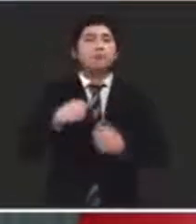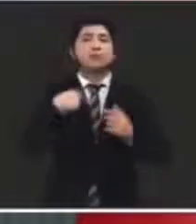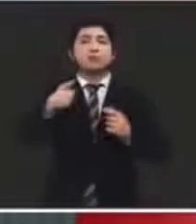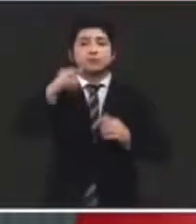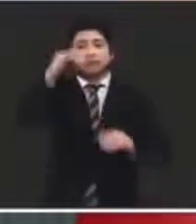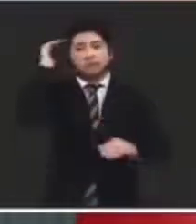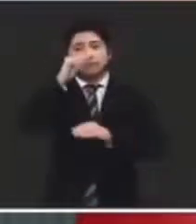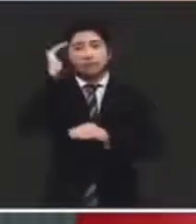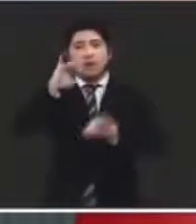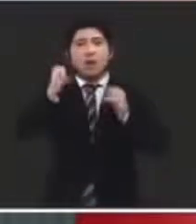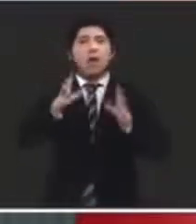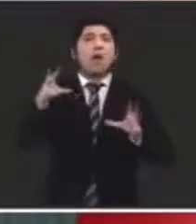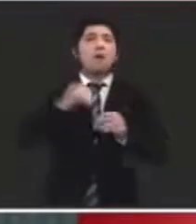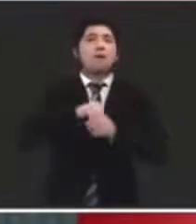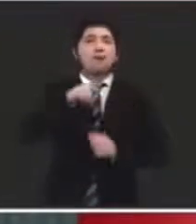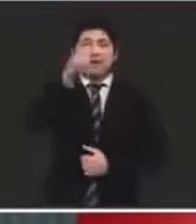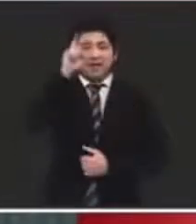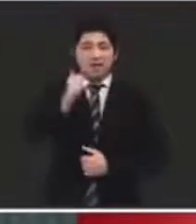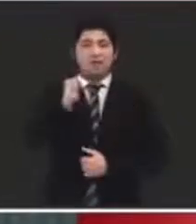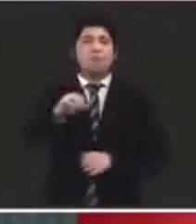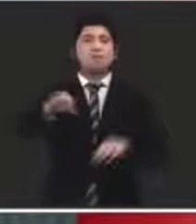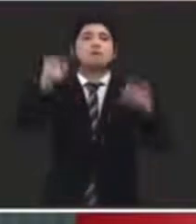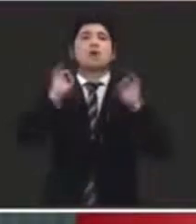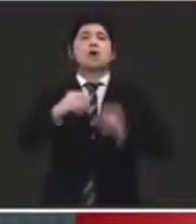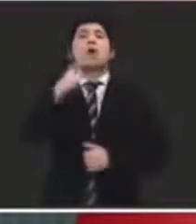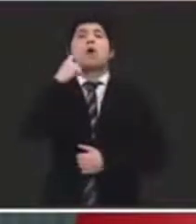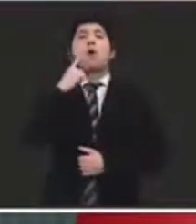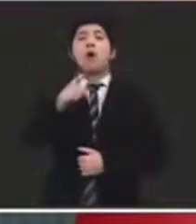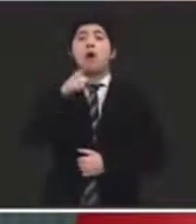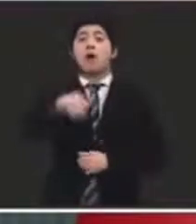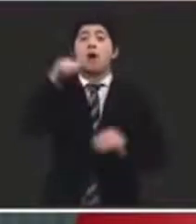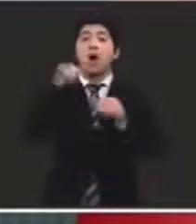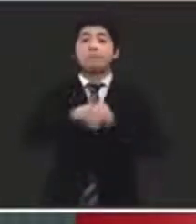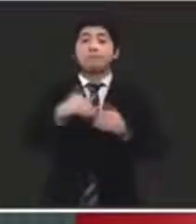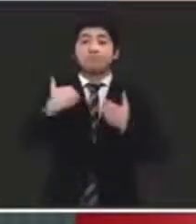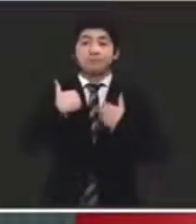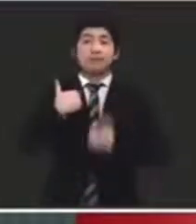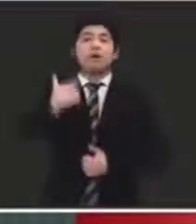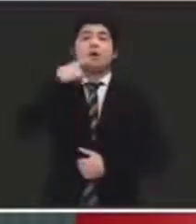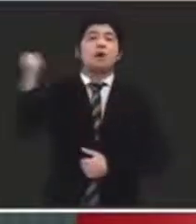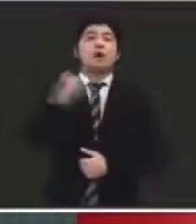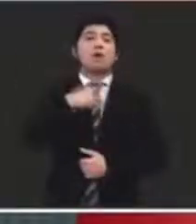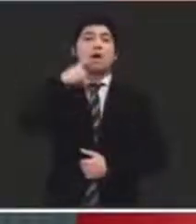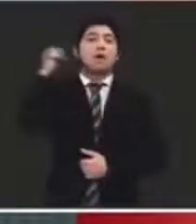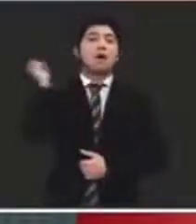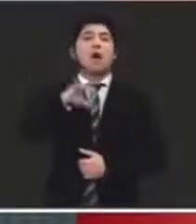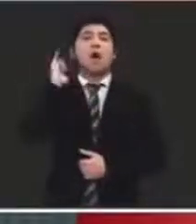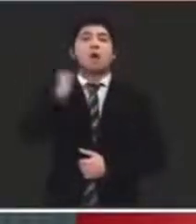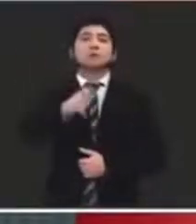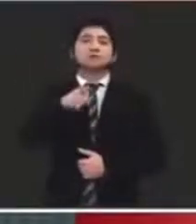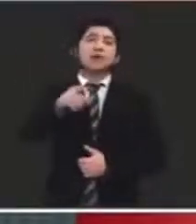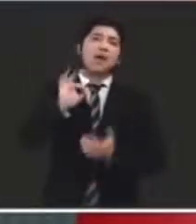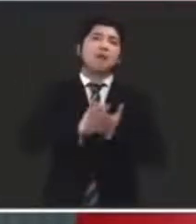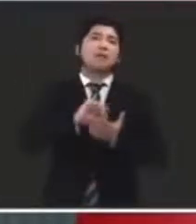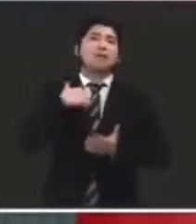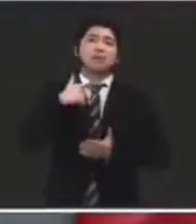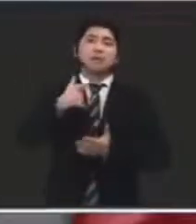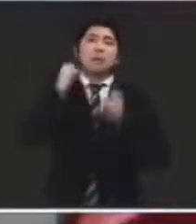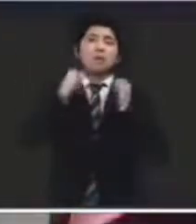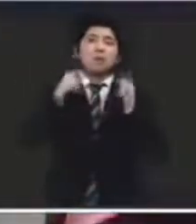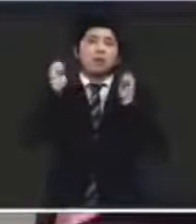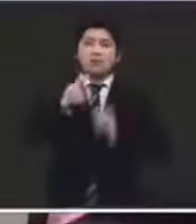hezeyanlarıyla ilk günden itibaren kampanyamızı karalamaya çalışmalarını ise üzüntüyle